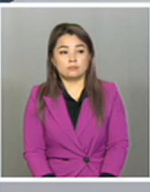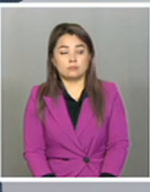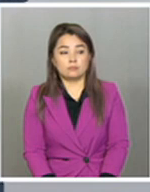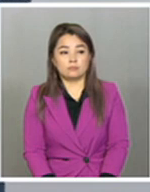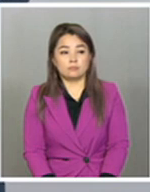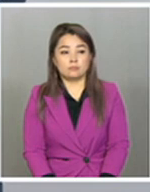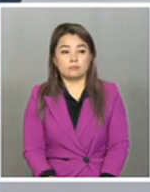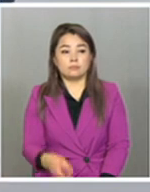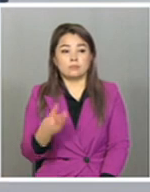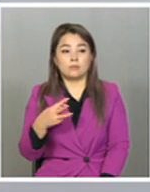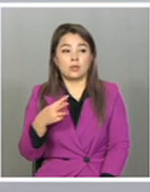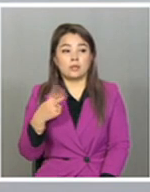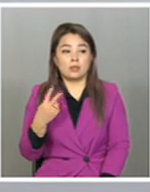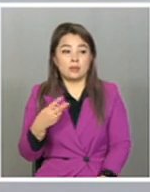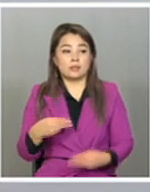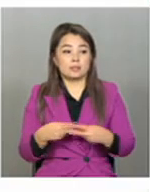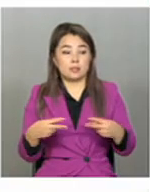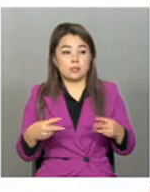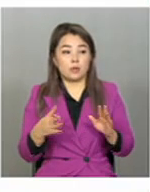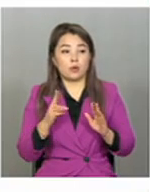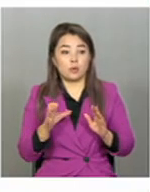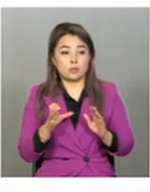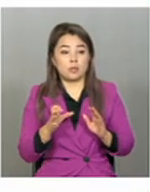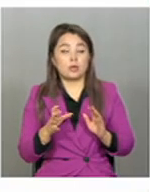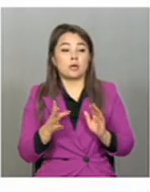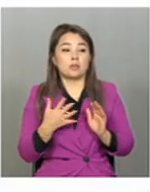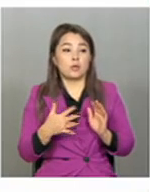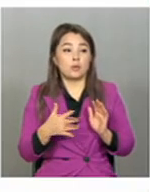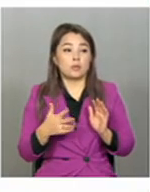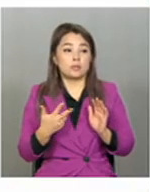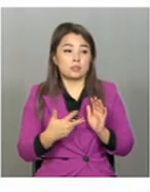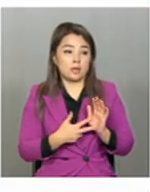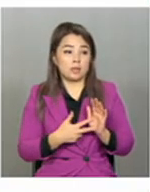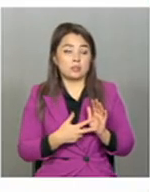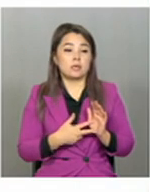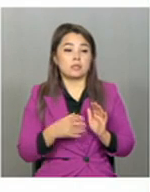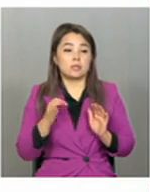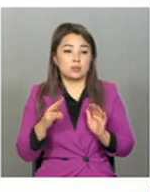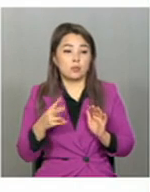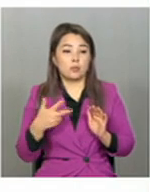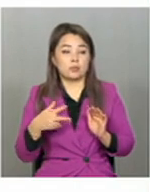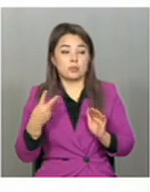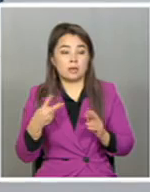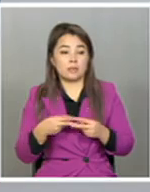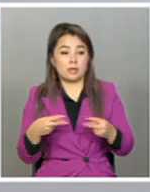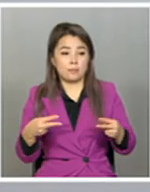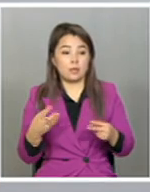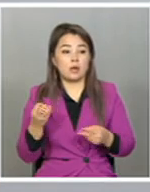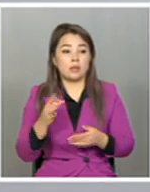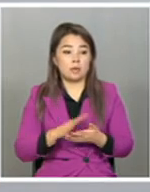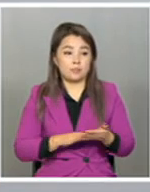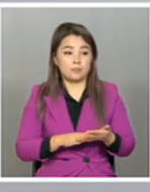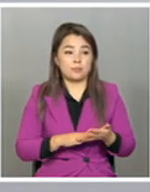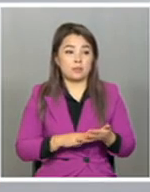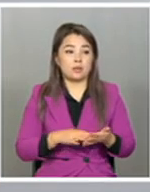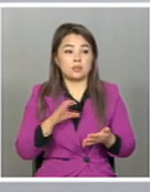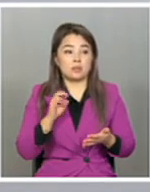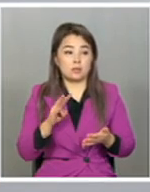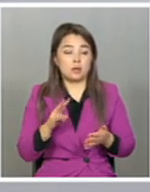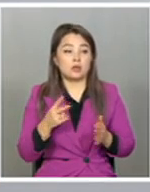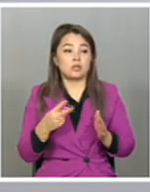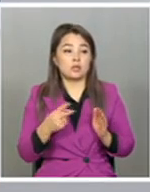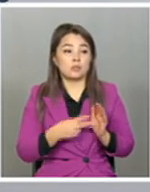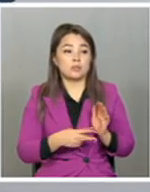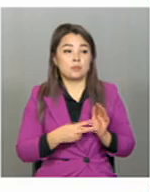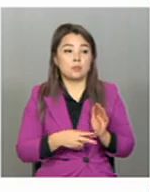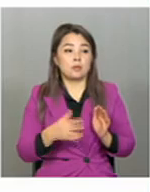Отыз екіге тең болады. Яғни косинус 58 градус, синус 32 градусқа тең. Ары қарай, синус 75 градус